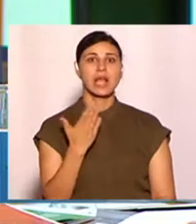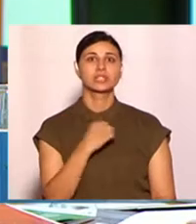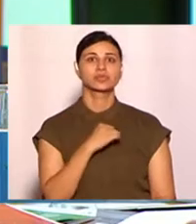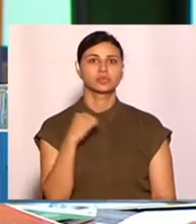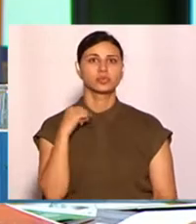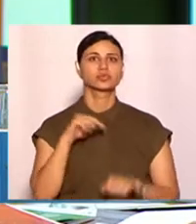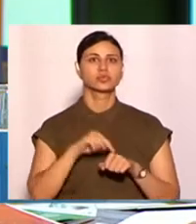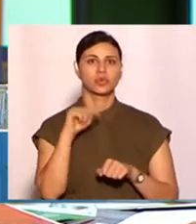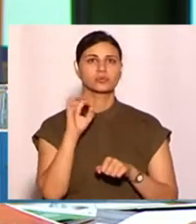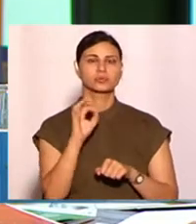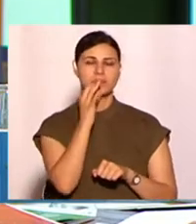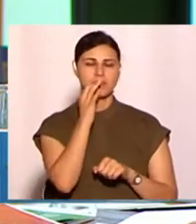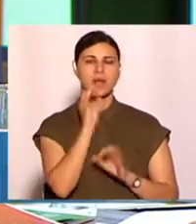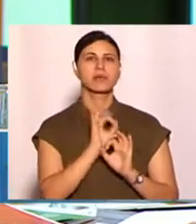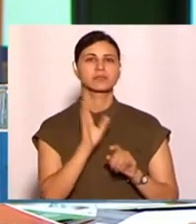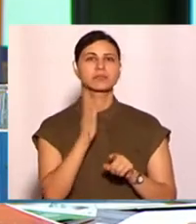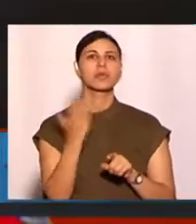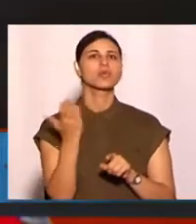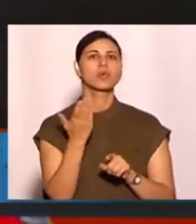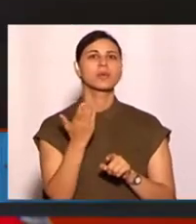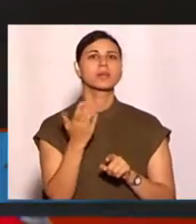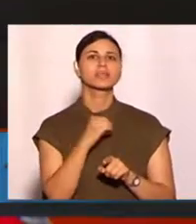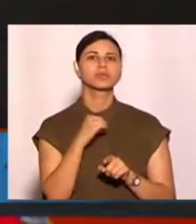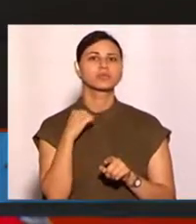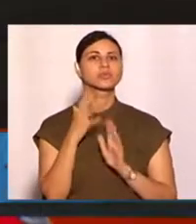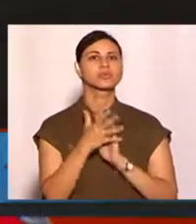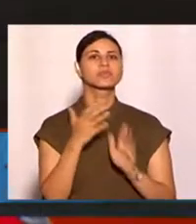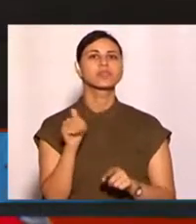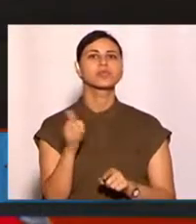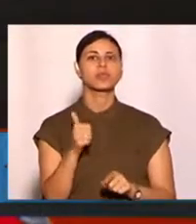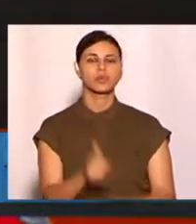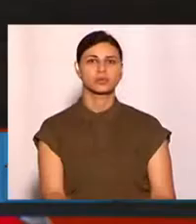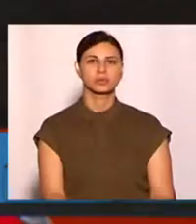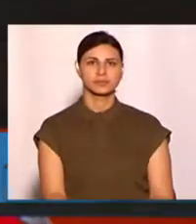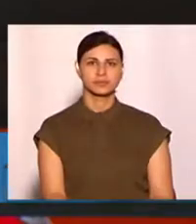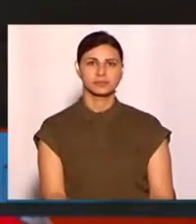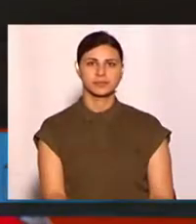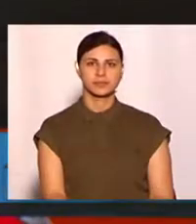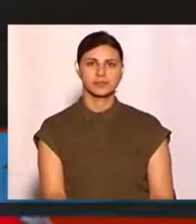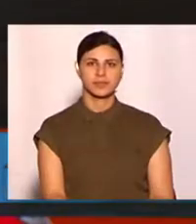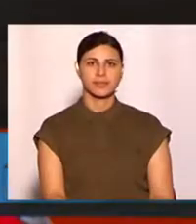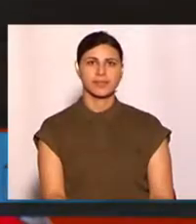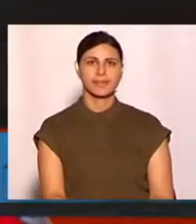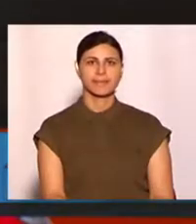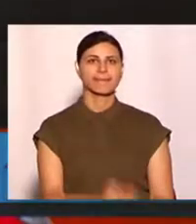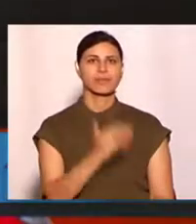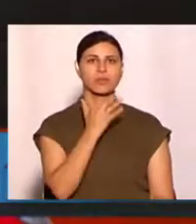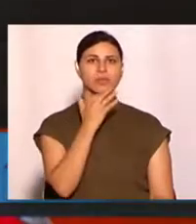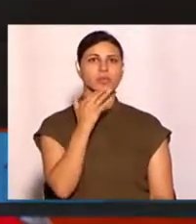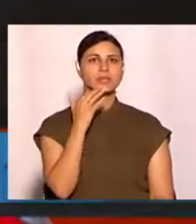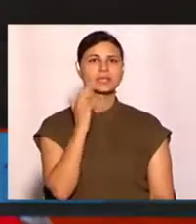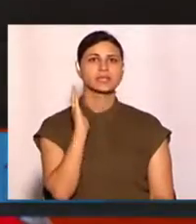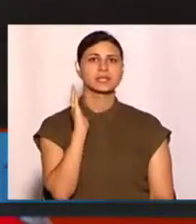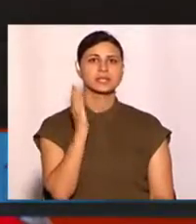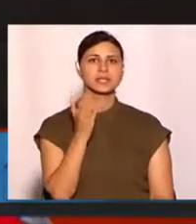ხელი გრძნობს, მე ავხსნით რომელი ნაწილით უნდა გავსინჯოთ სარძევე ჯირკვალი. უმეტესწილად